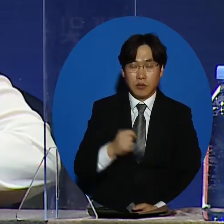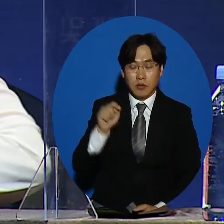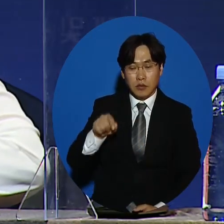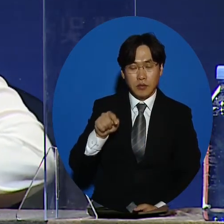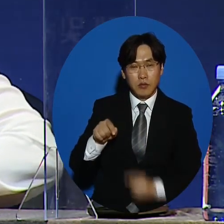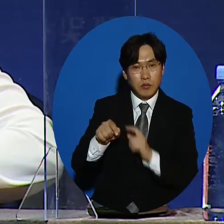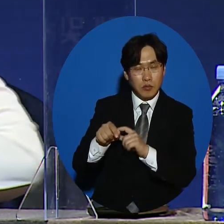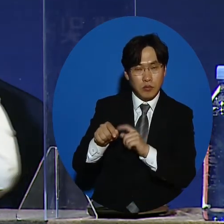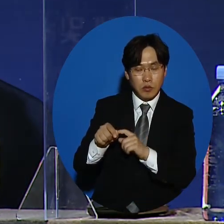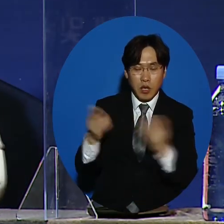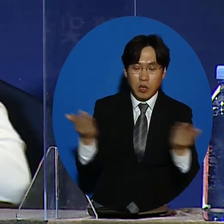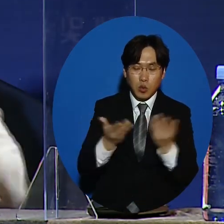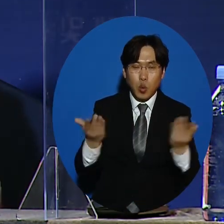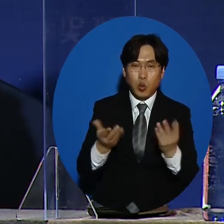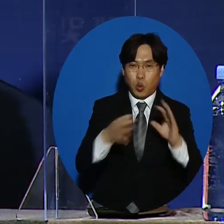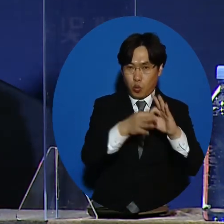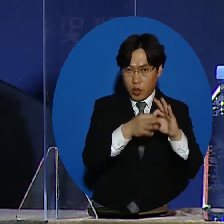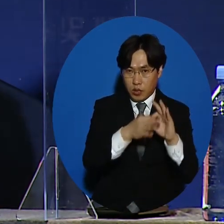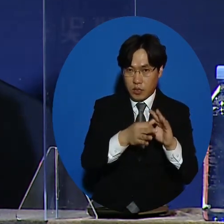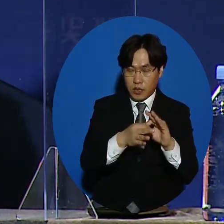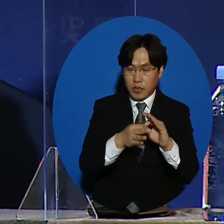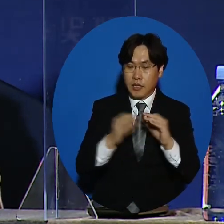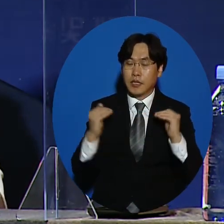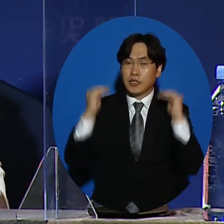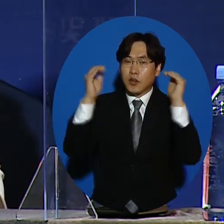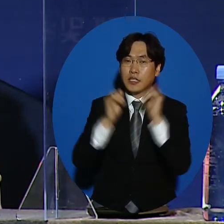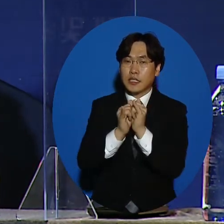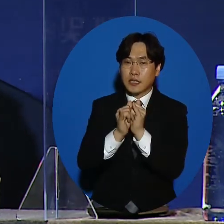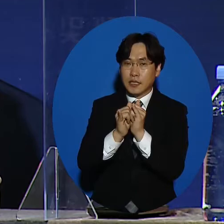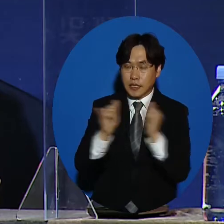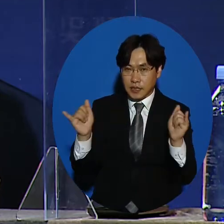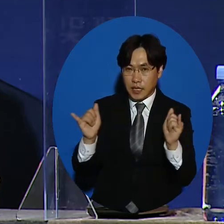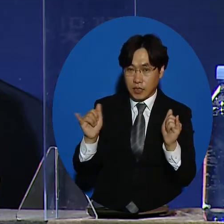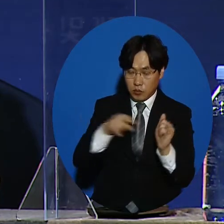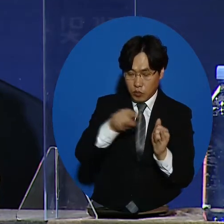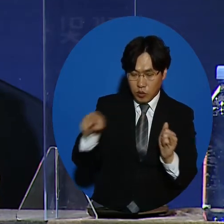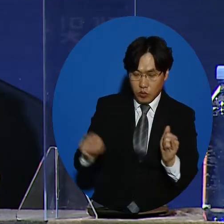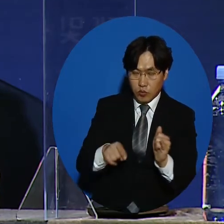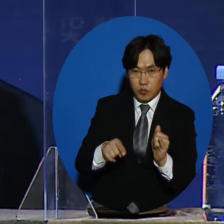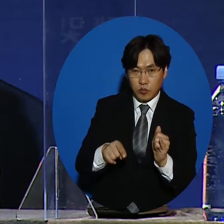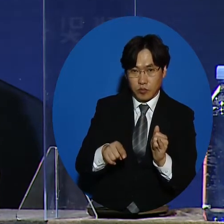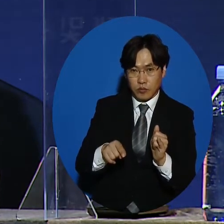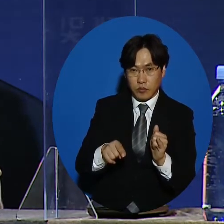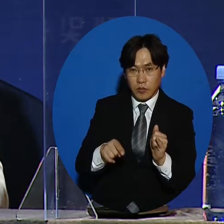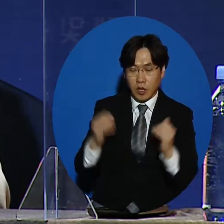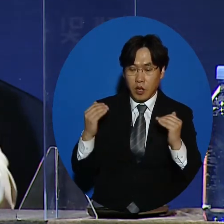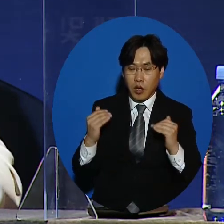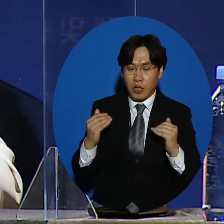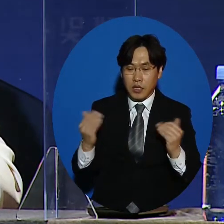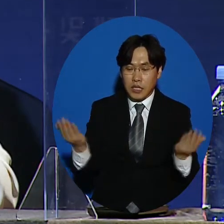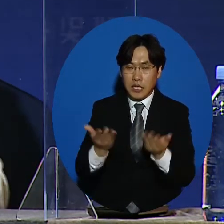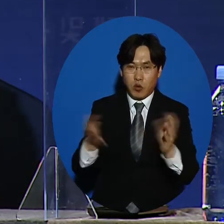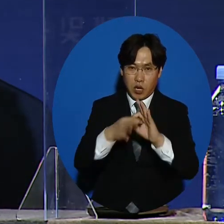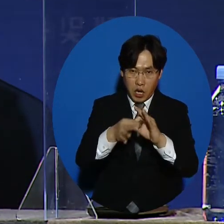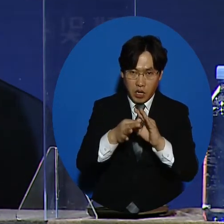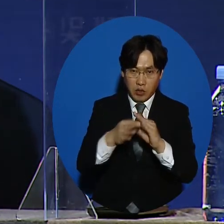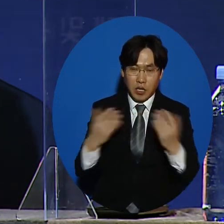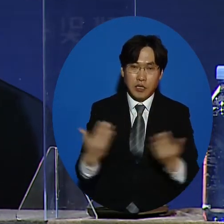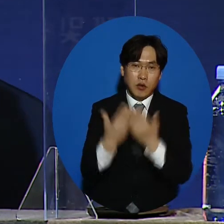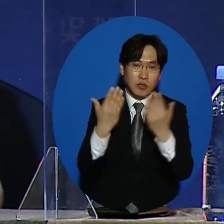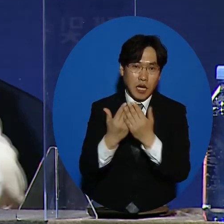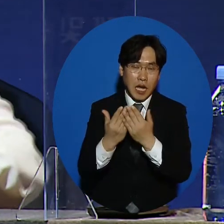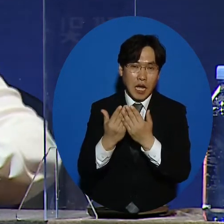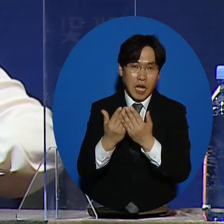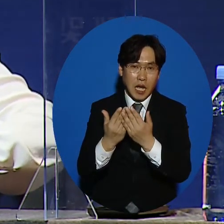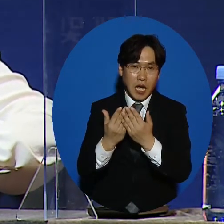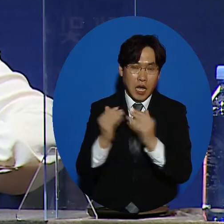저는 좀 노동을 통한 특히 이제 성인기에 있는 장애를 가진 분들에 대해서는 노동을 통한 이제 성장과 발달에 초점을